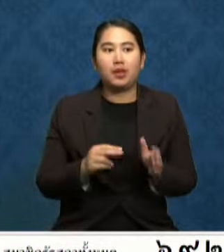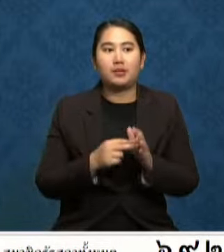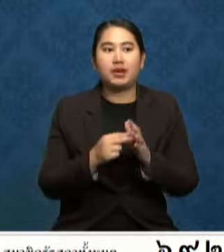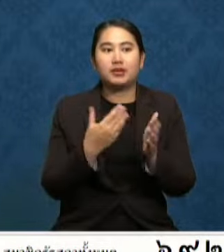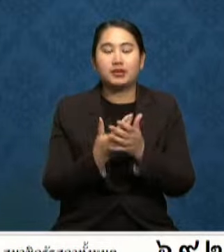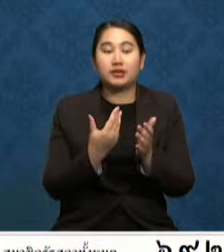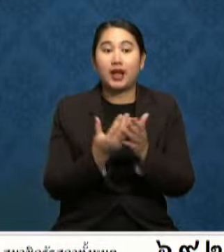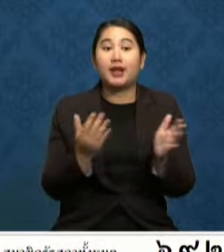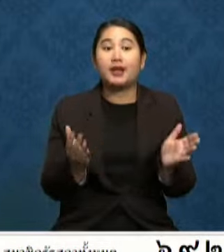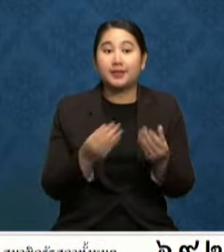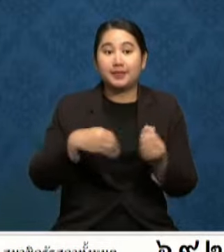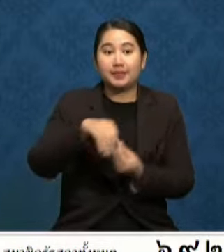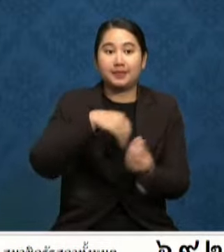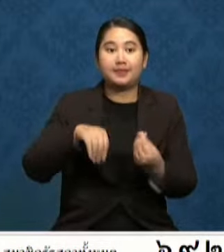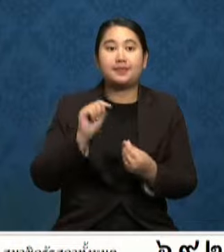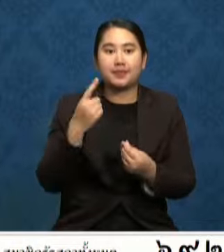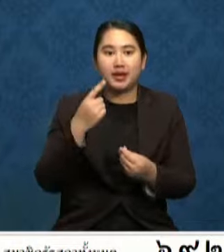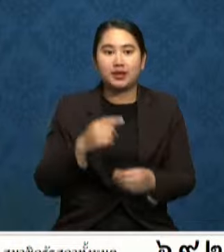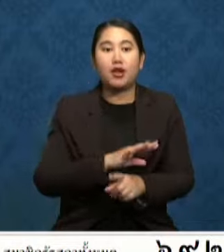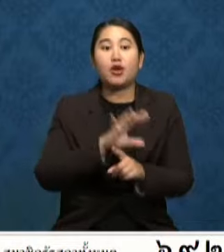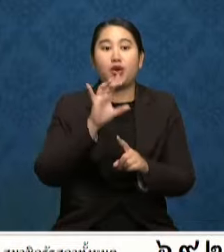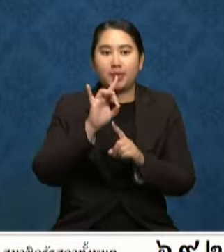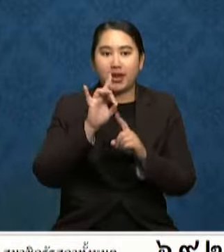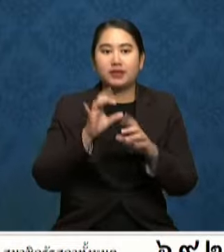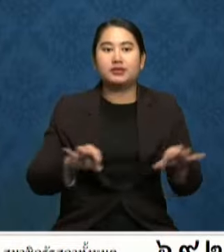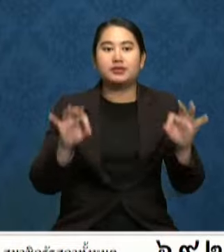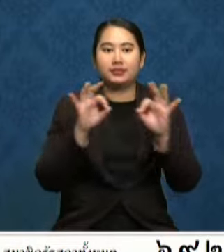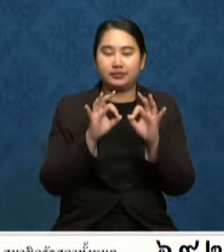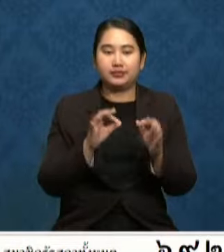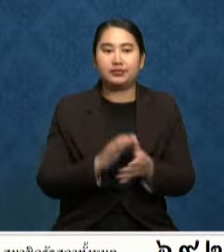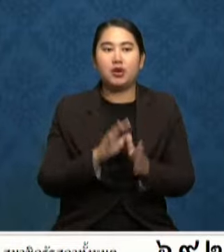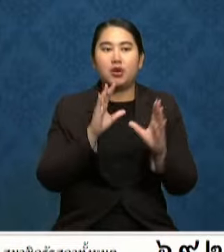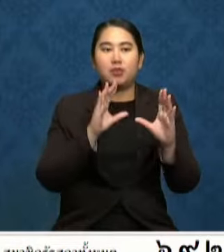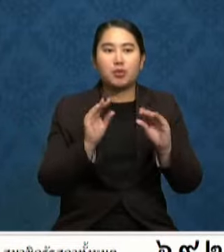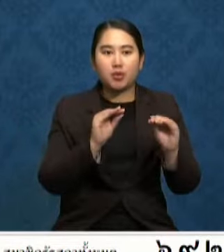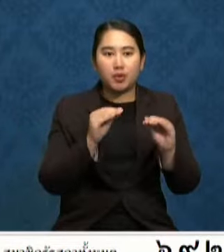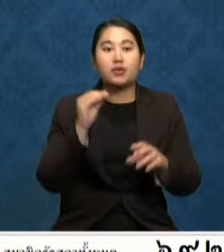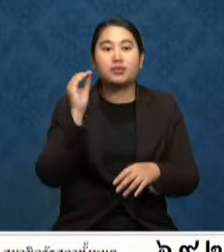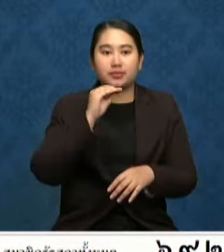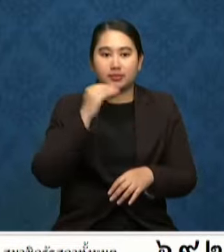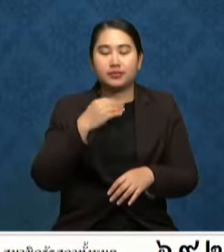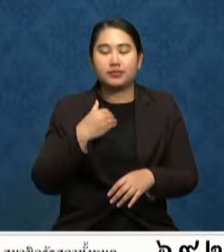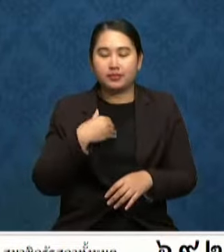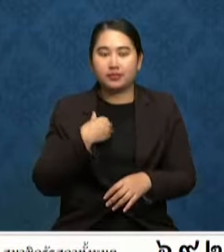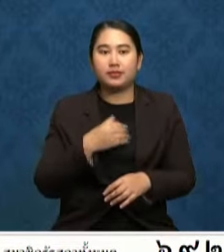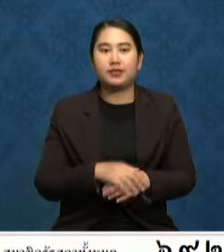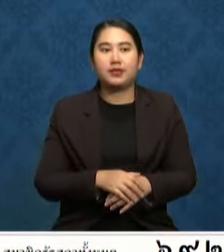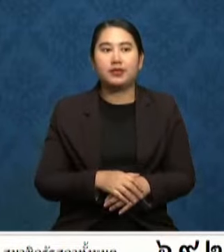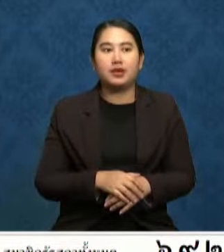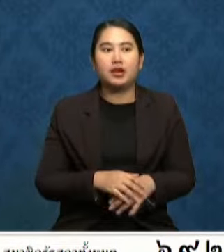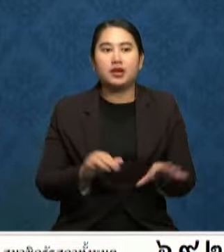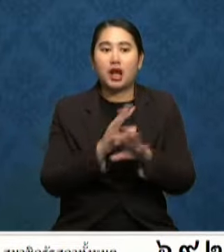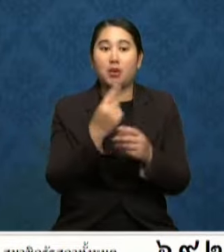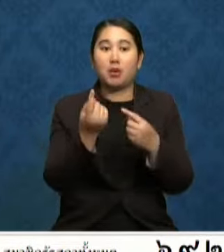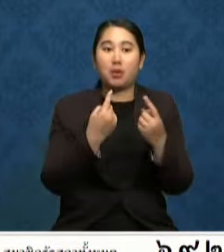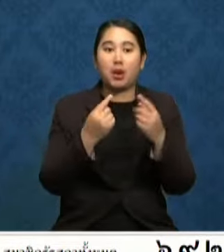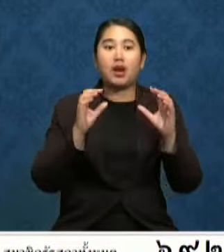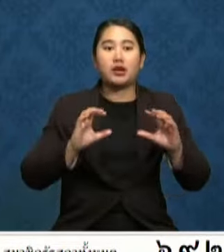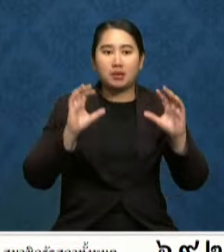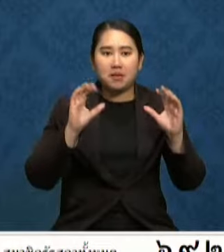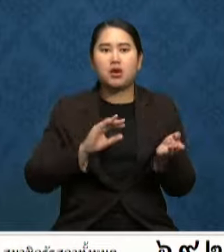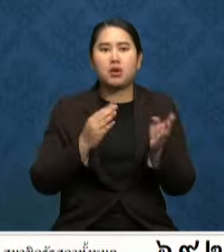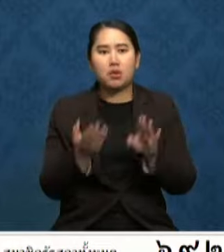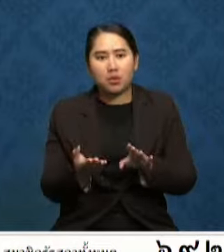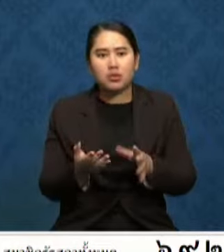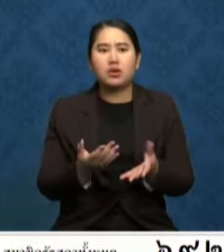รไใหมอคมกและข้อ 8. สำคญมากพูดกนเยอะคอนข้างจะปลามาทราธบาน ก่อนวลมมเหลว